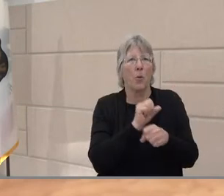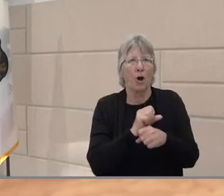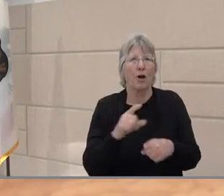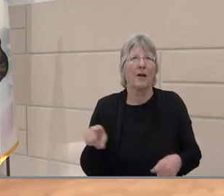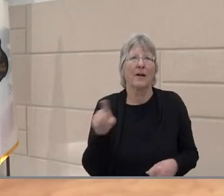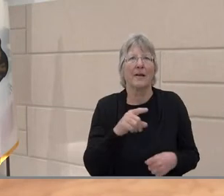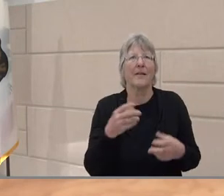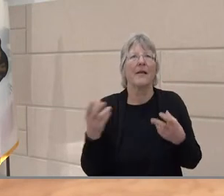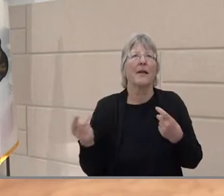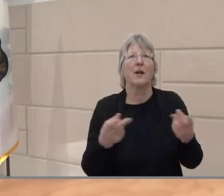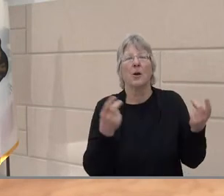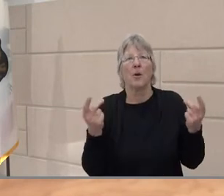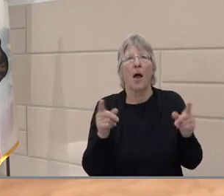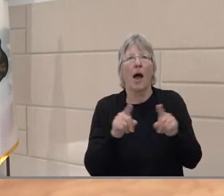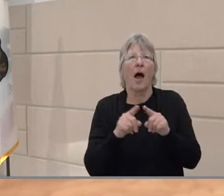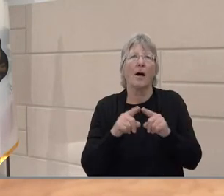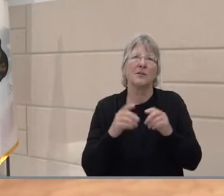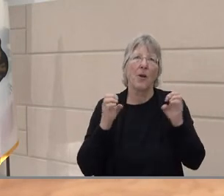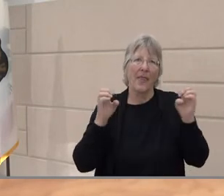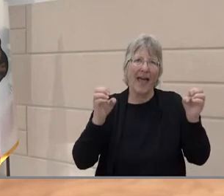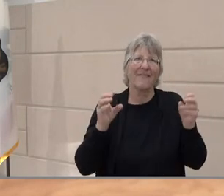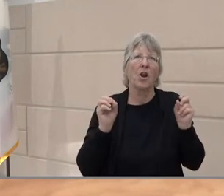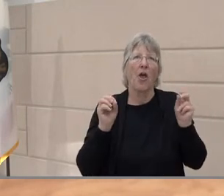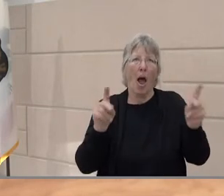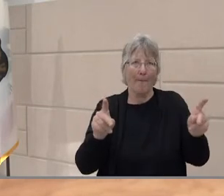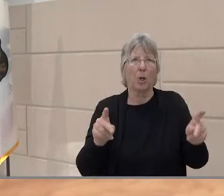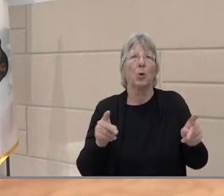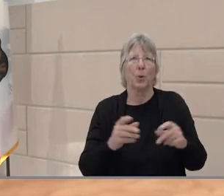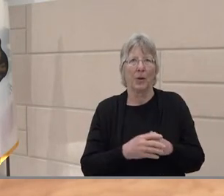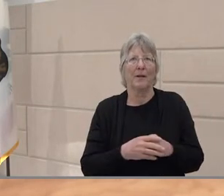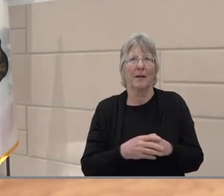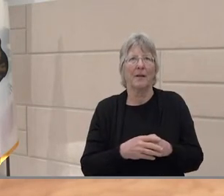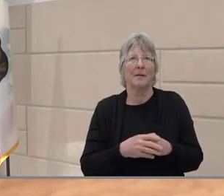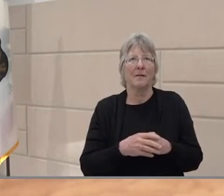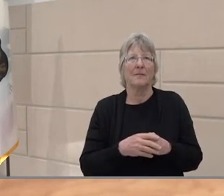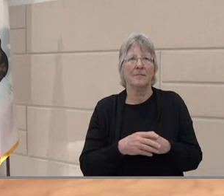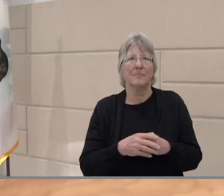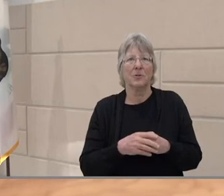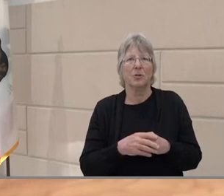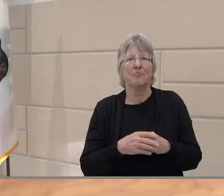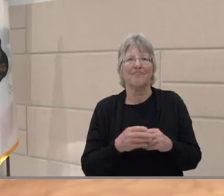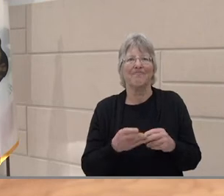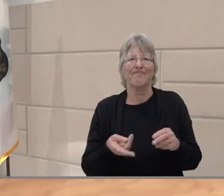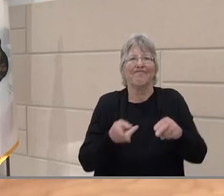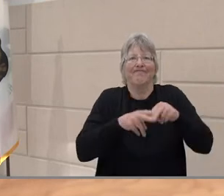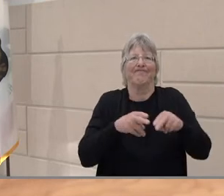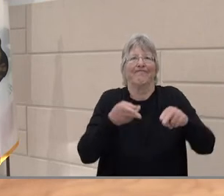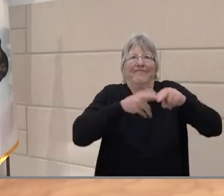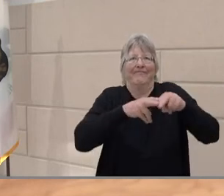អរគុណដែលលោកទាំងពីរបានប្រឹងប្រែងបំពេញកិច្ចការ